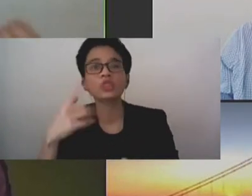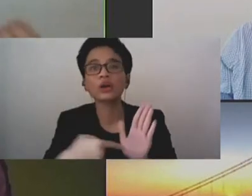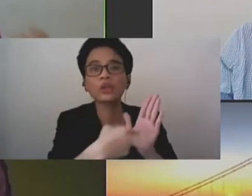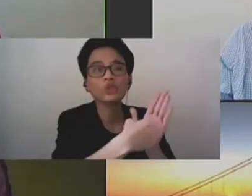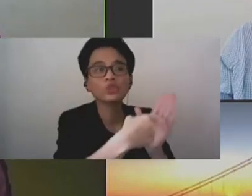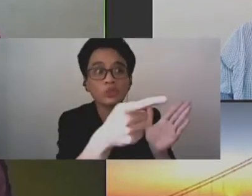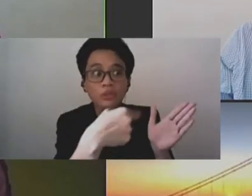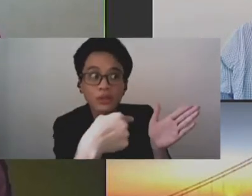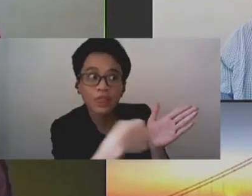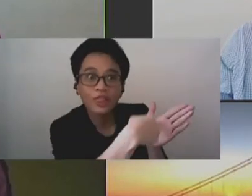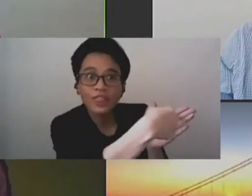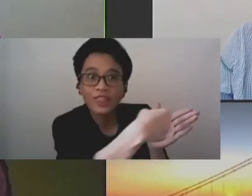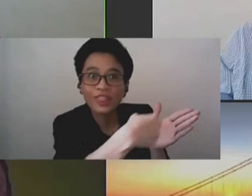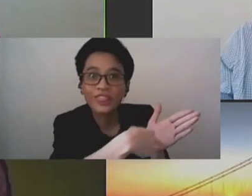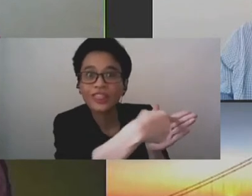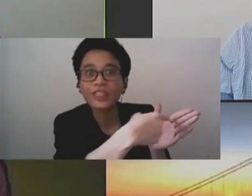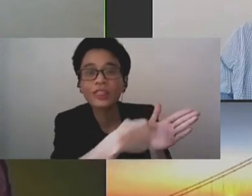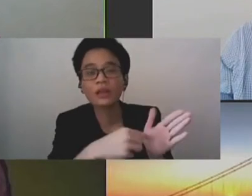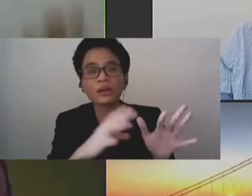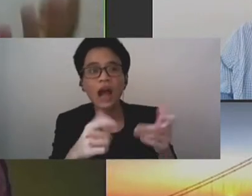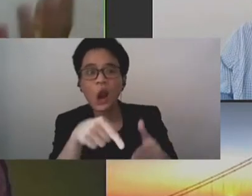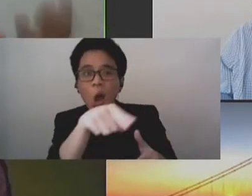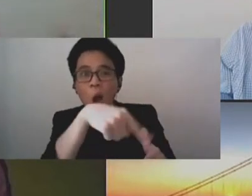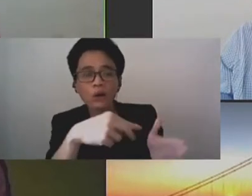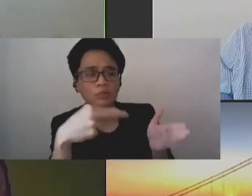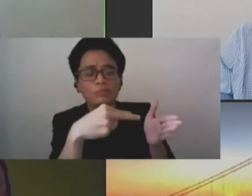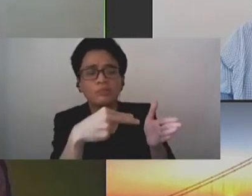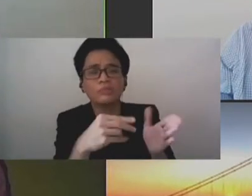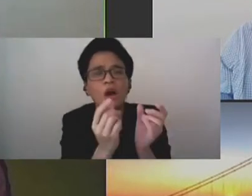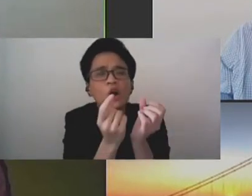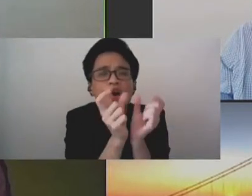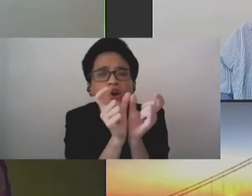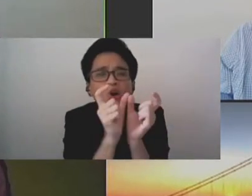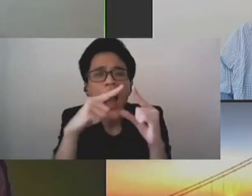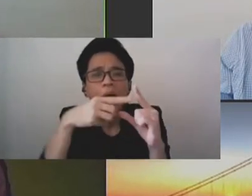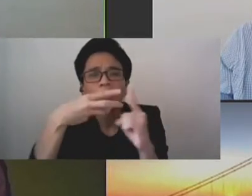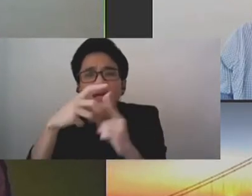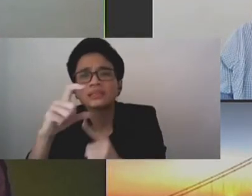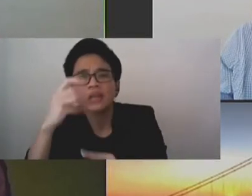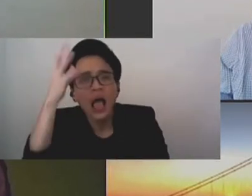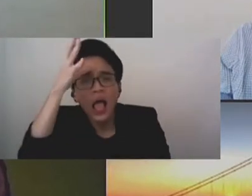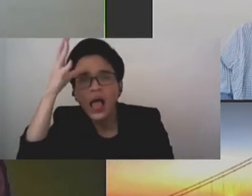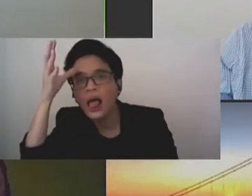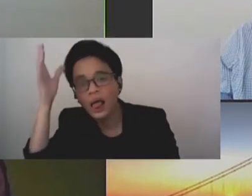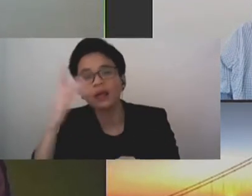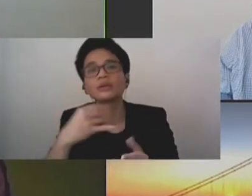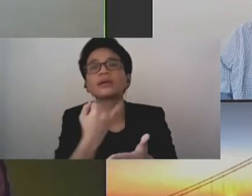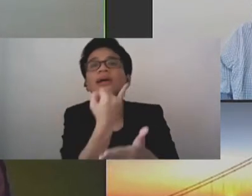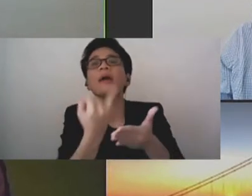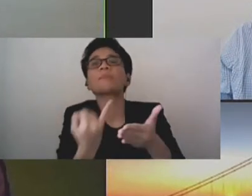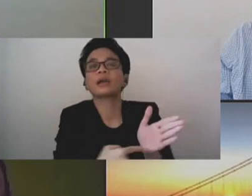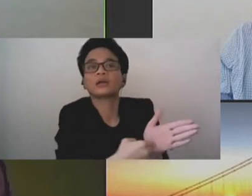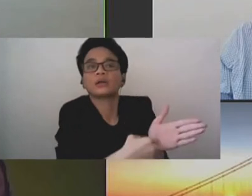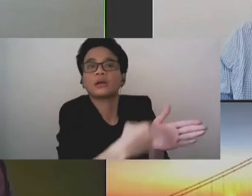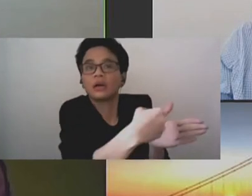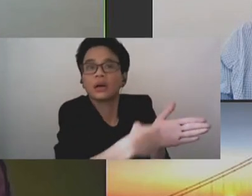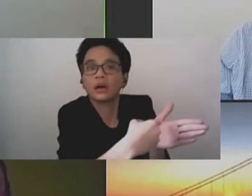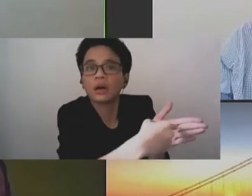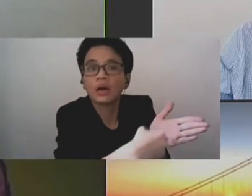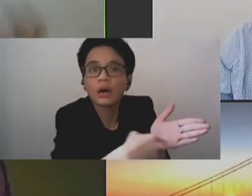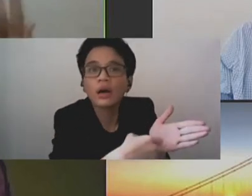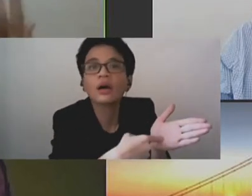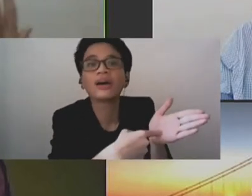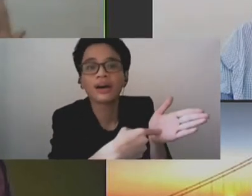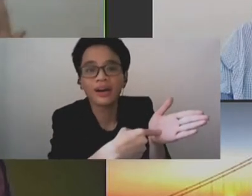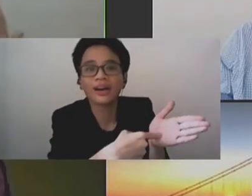kalau dia tidak bisa membaca huruf, maka dibentuklah dalam bentuk gambar. Jadi berikan informasi itu, karena kita tidak pernah tahu